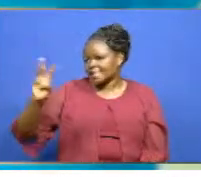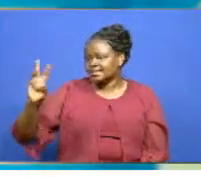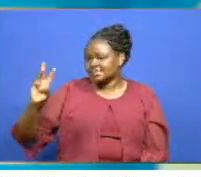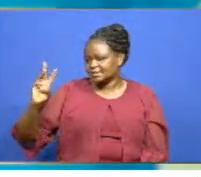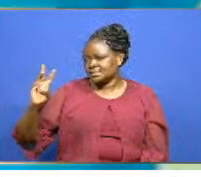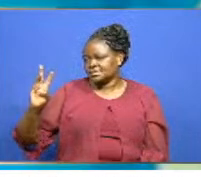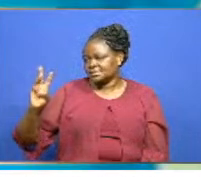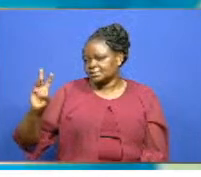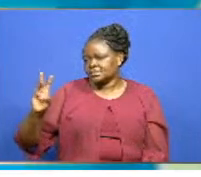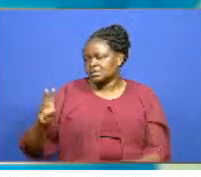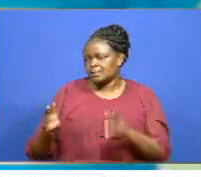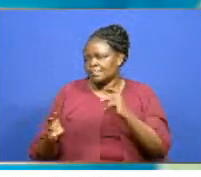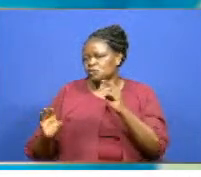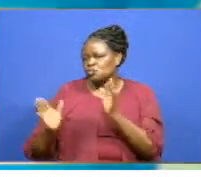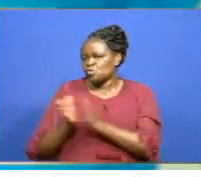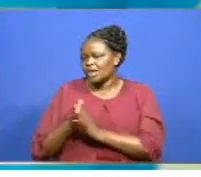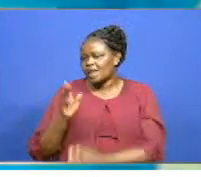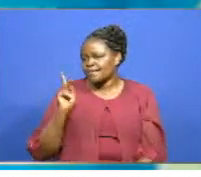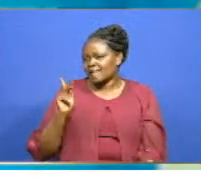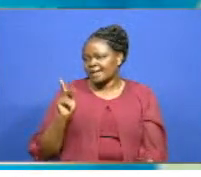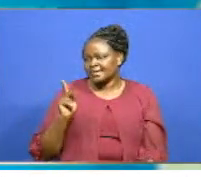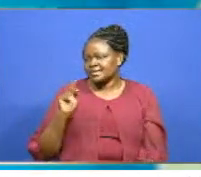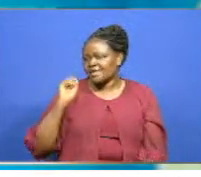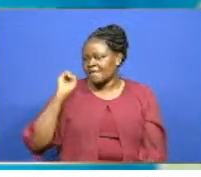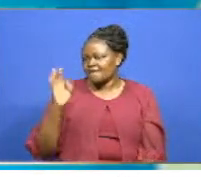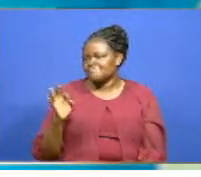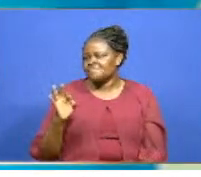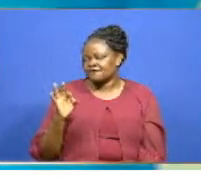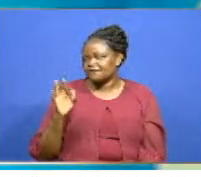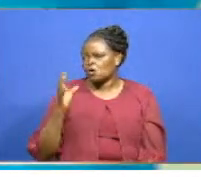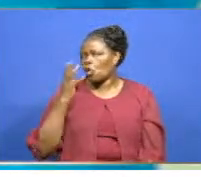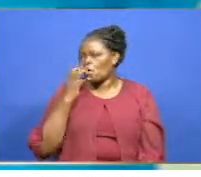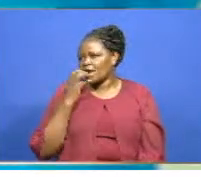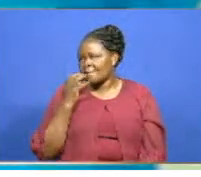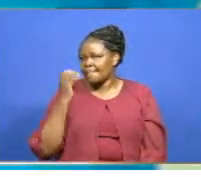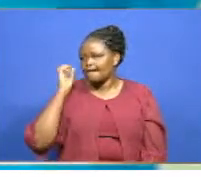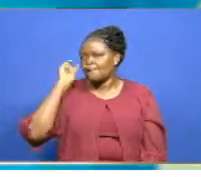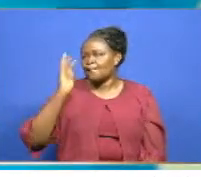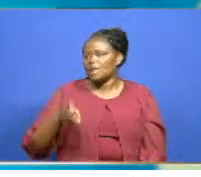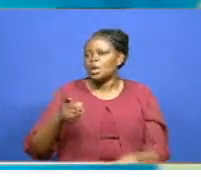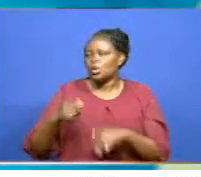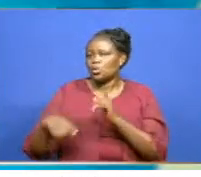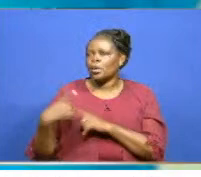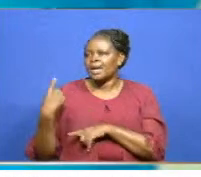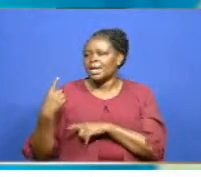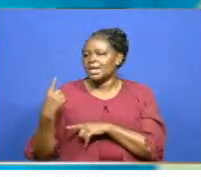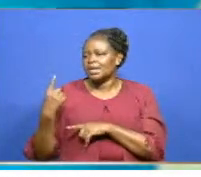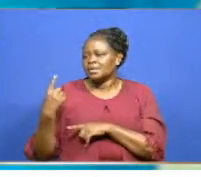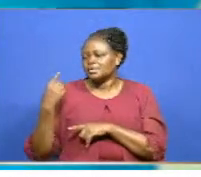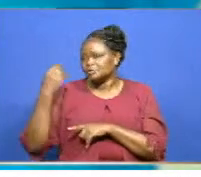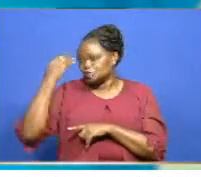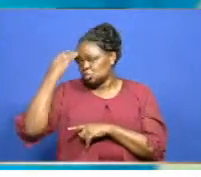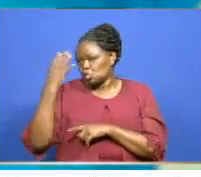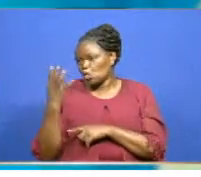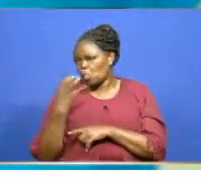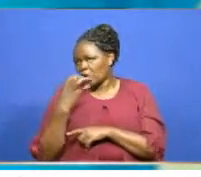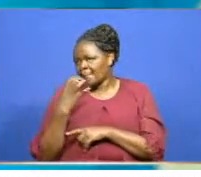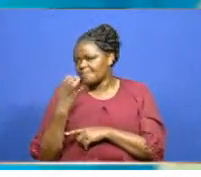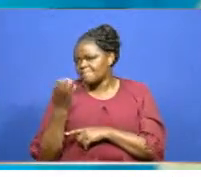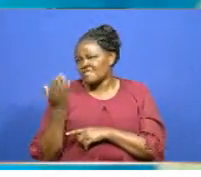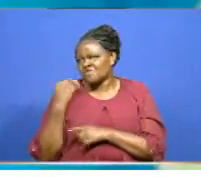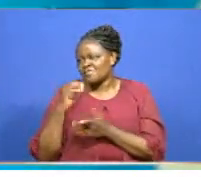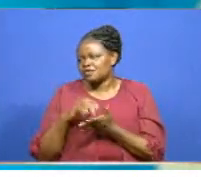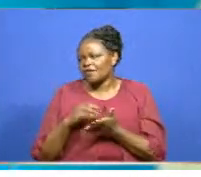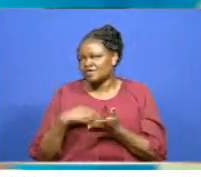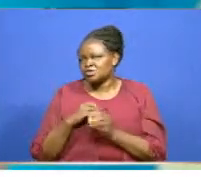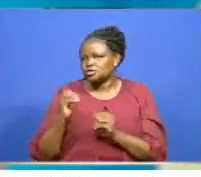na Kabuchai, ikiwa ODM pia itashinda, kwa sababu ODM haikuwa na hizo viti, then ODM